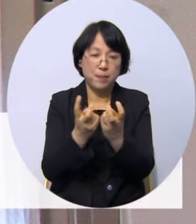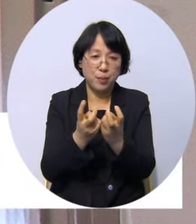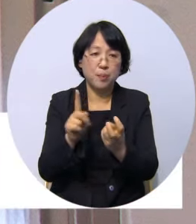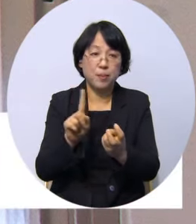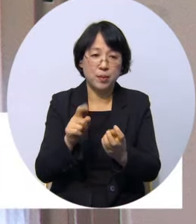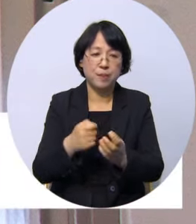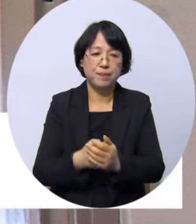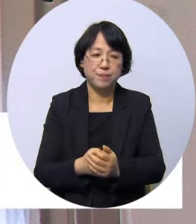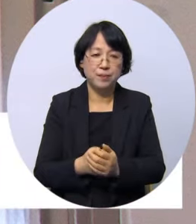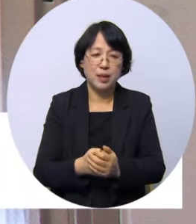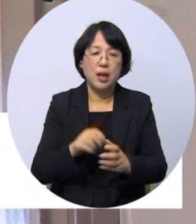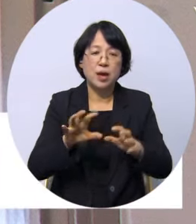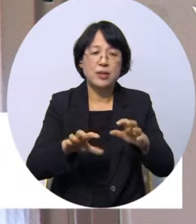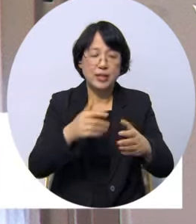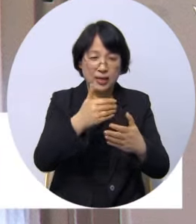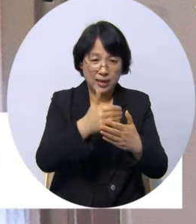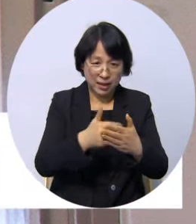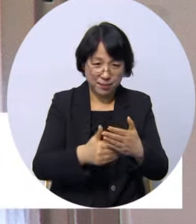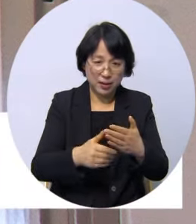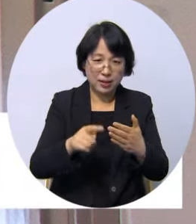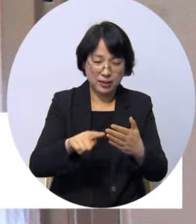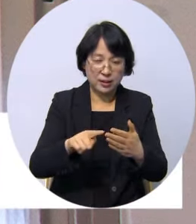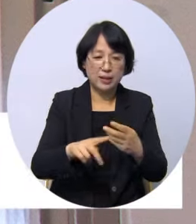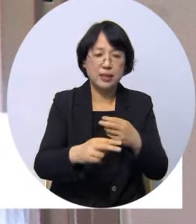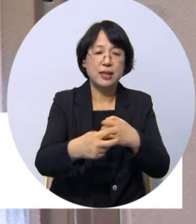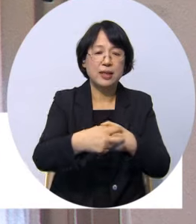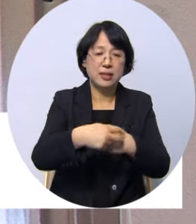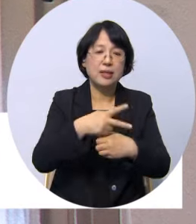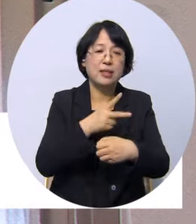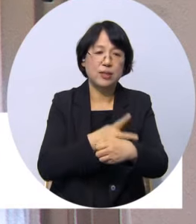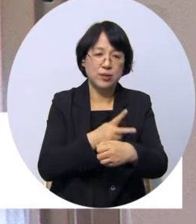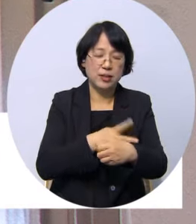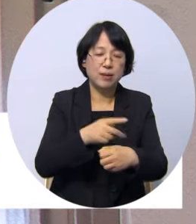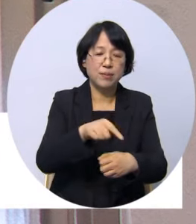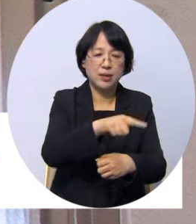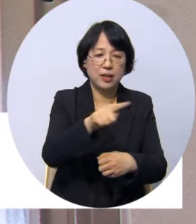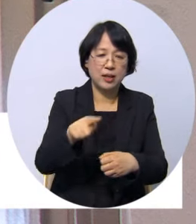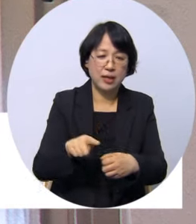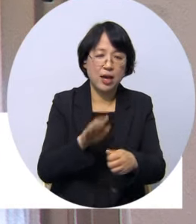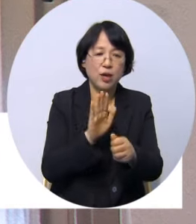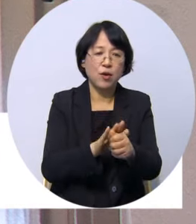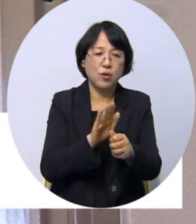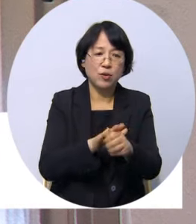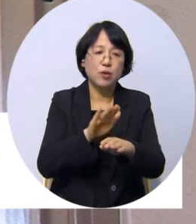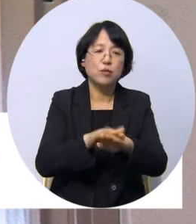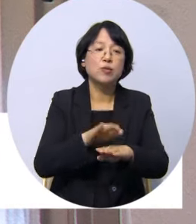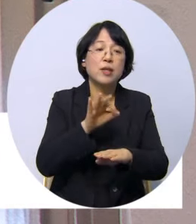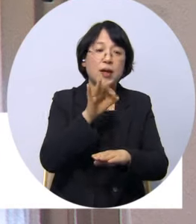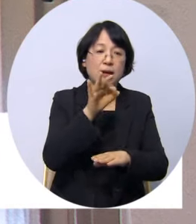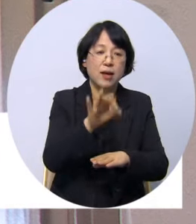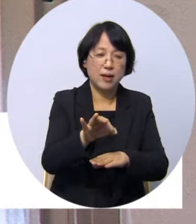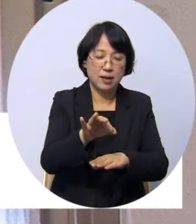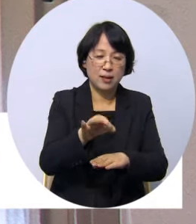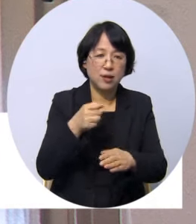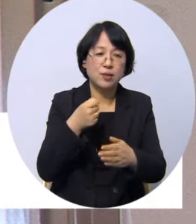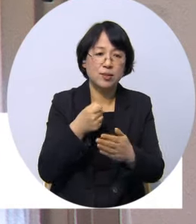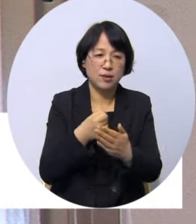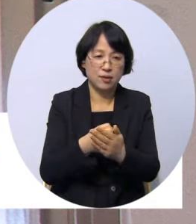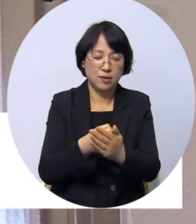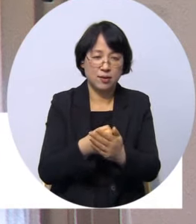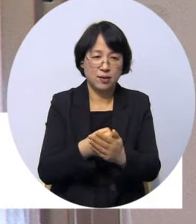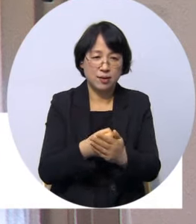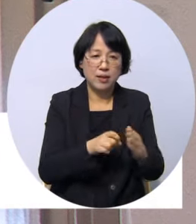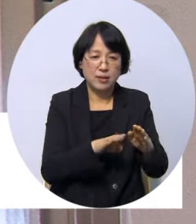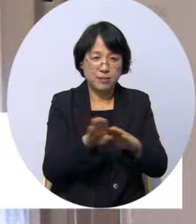국무회의에서 현장에 남아 있는 의료진에게 격려 수당을 지급하기로 의결 했는데요 전공이 집단